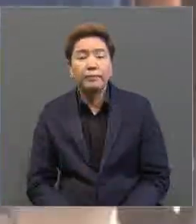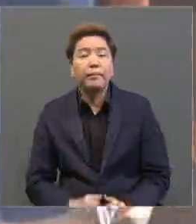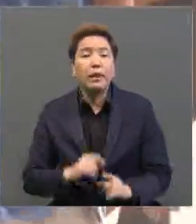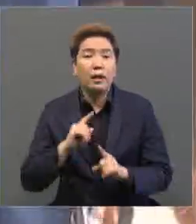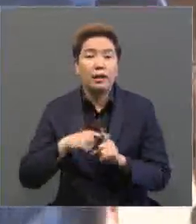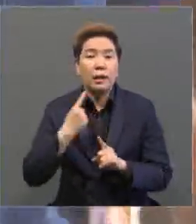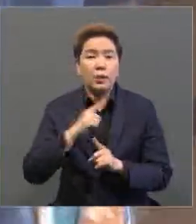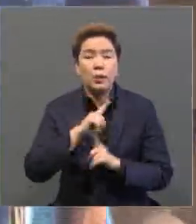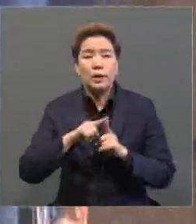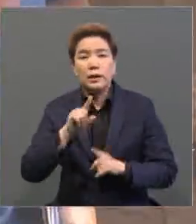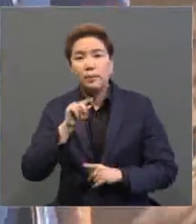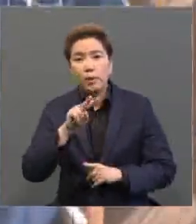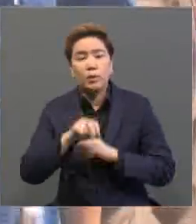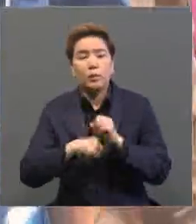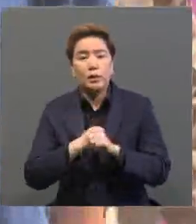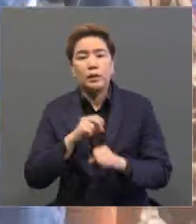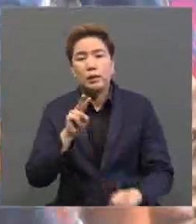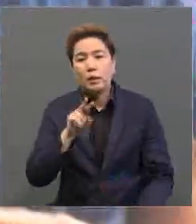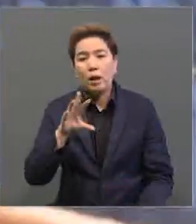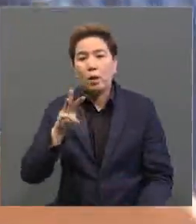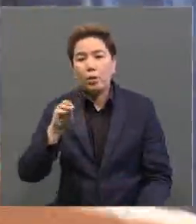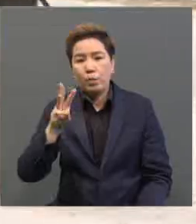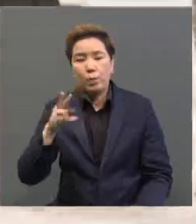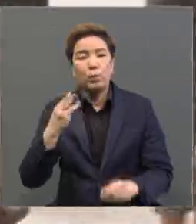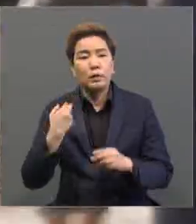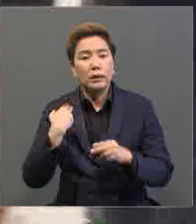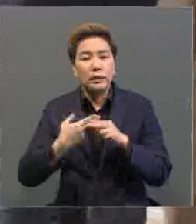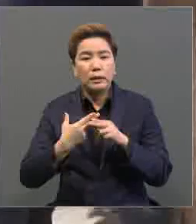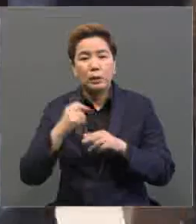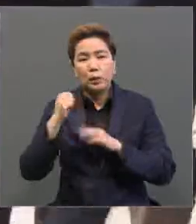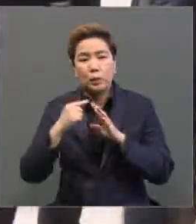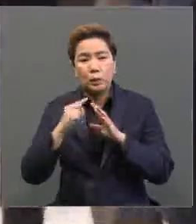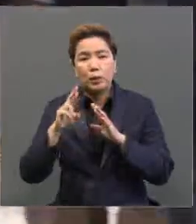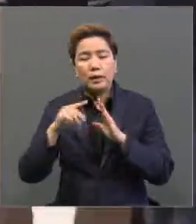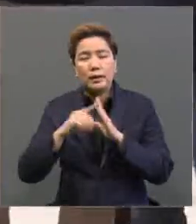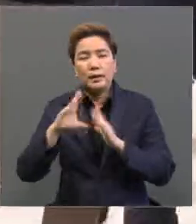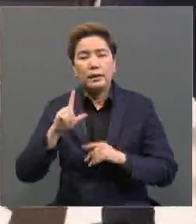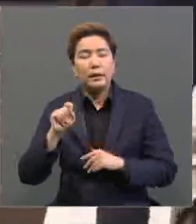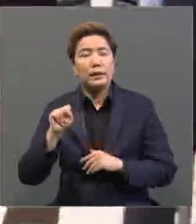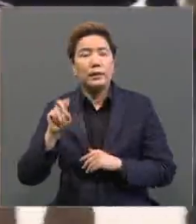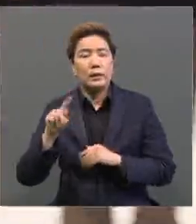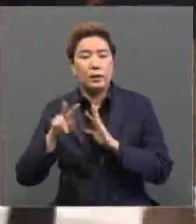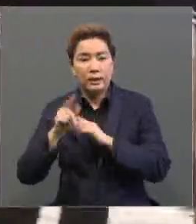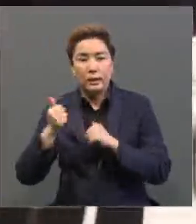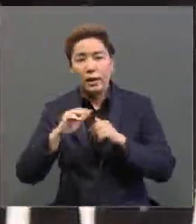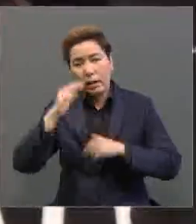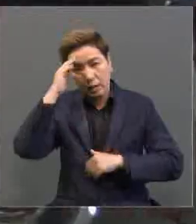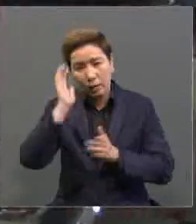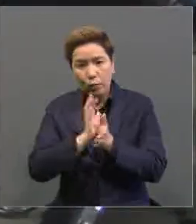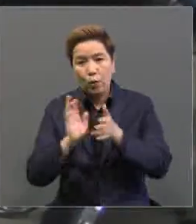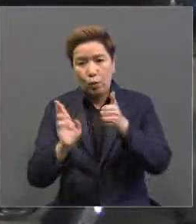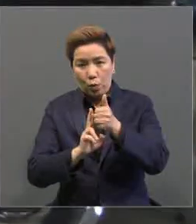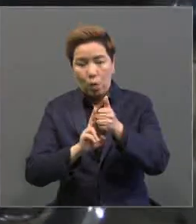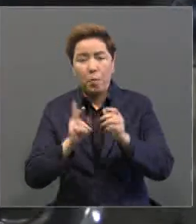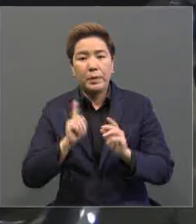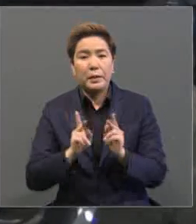22มกราคม2566พลตำรวจเอกสุรเชษฐ์หักพานรองผู้บัญชาการตำรวจแห่งชาติในฐานะประธ